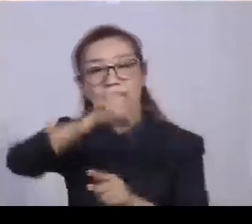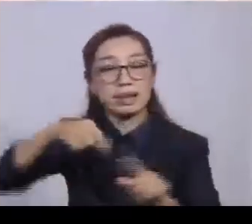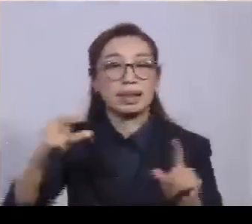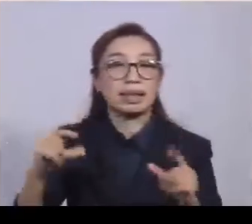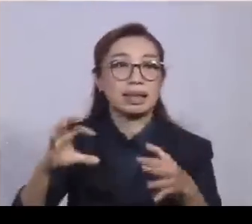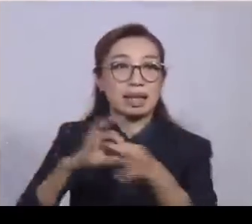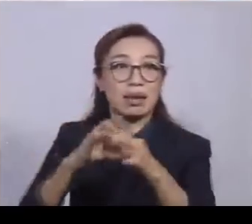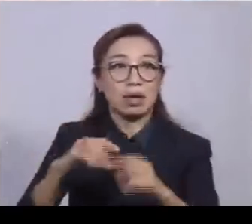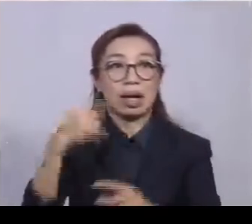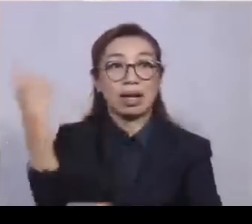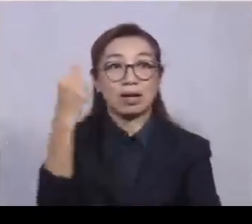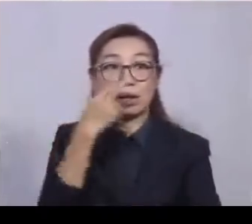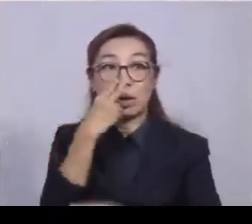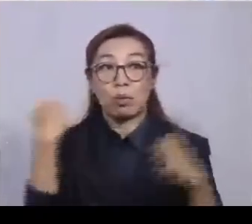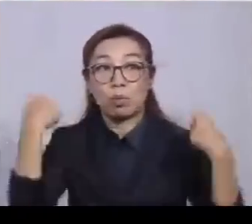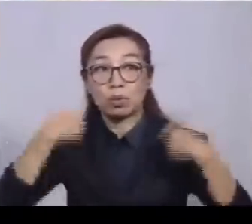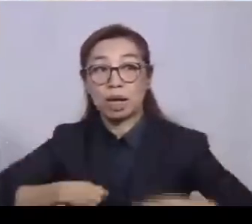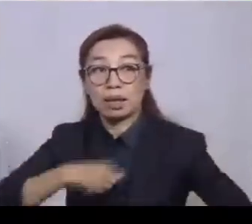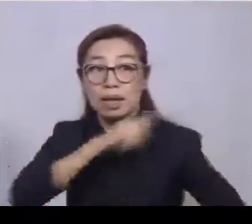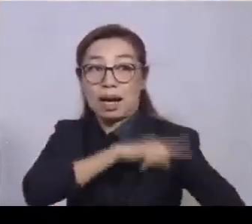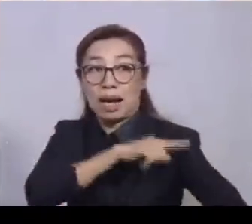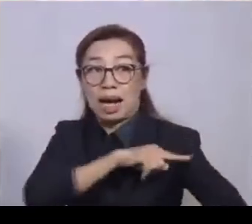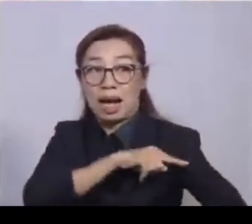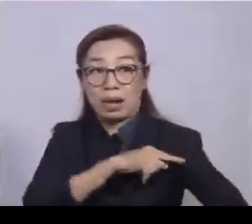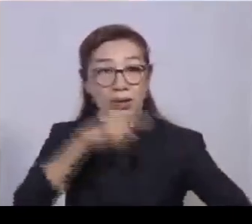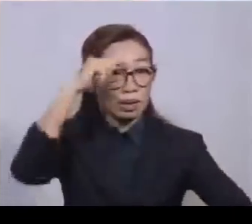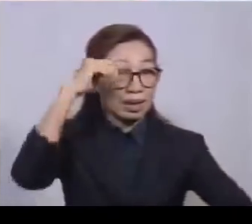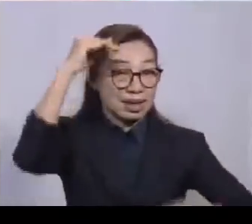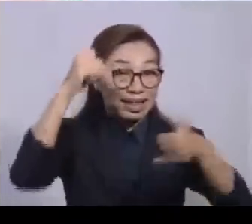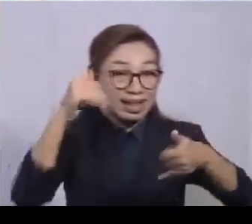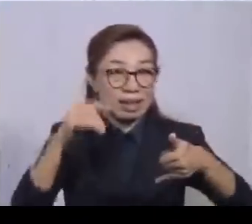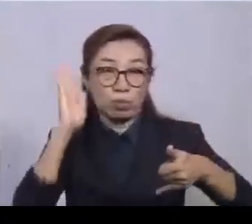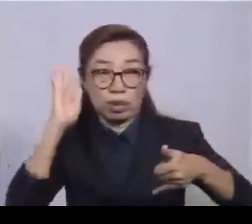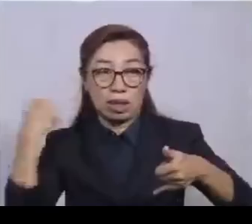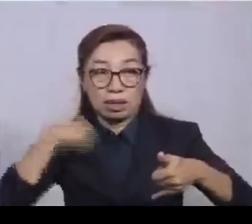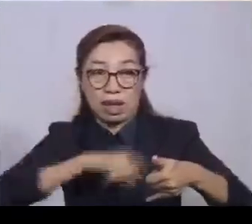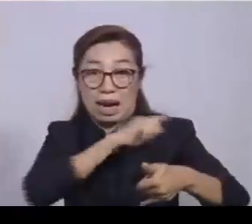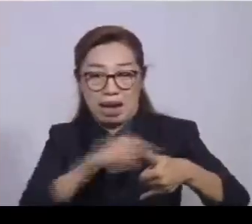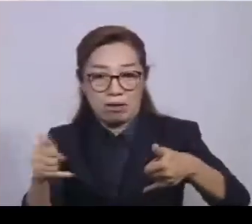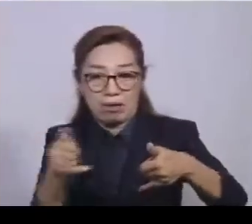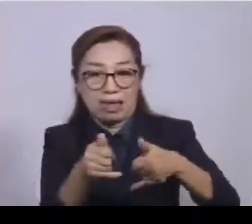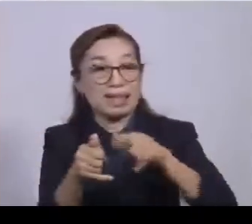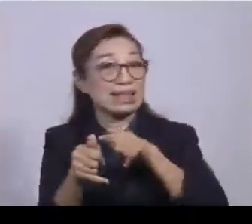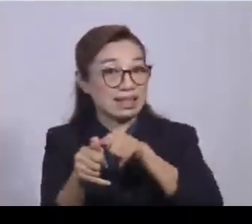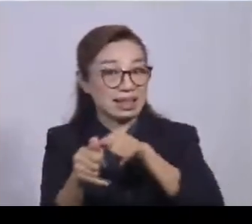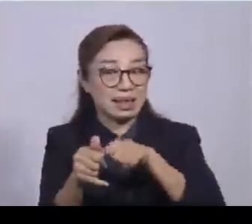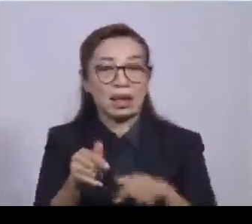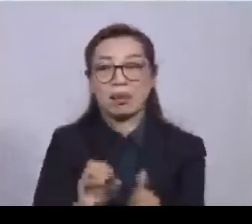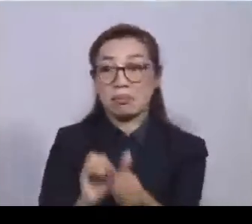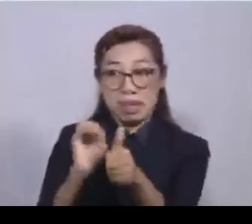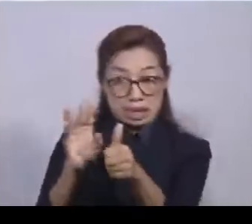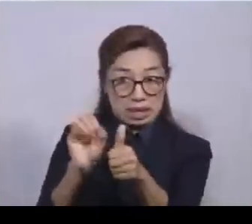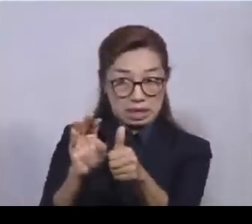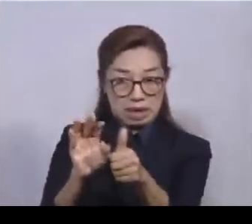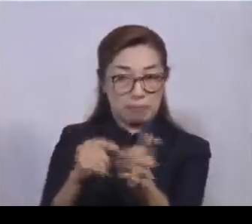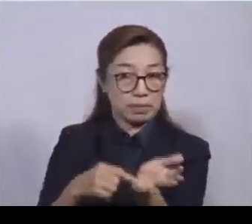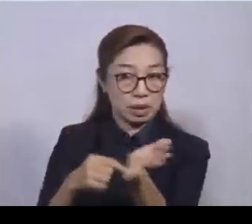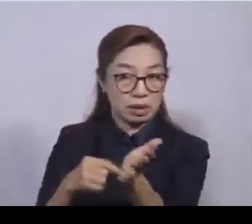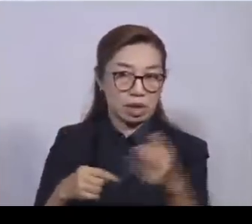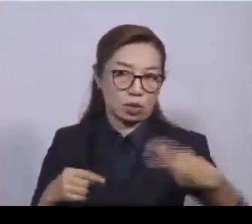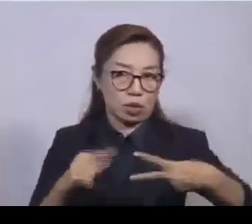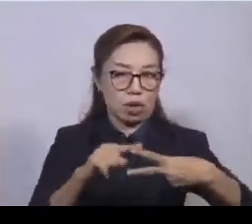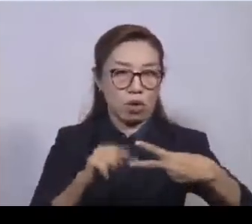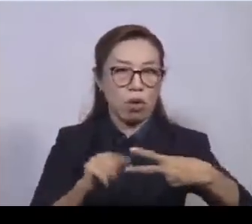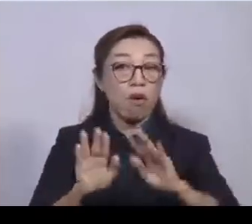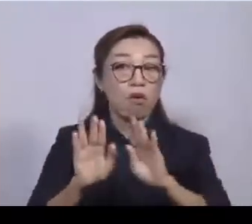นะฮะคนเสื้อขาวเนี่ยฮะที่ที่เดินมาข้างๆคุณเศรษฐานี่แหละครับเขาก็เสนอ 2เรื่องสำคัญให้คุณเศรษฐา